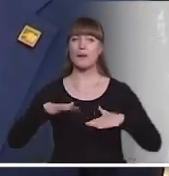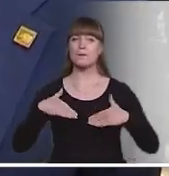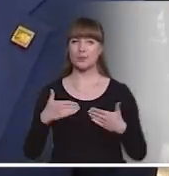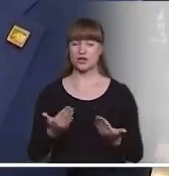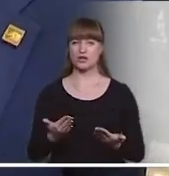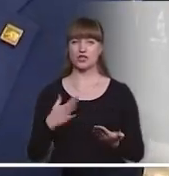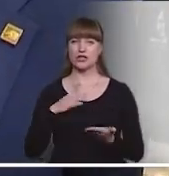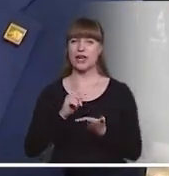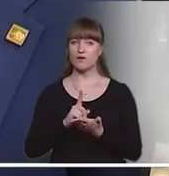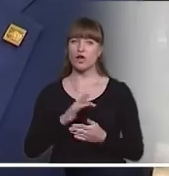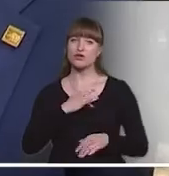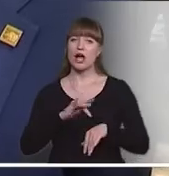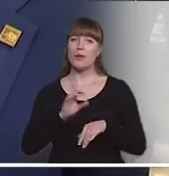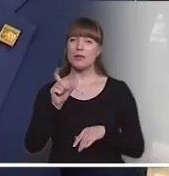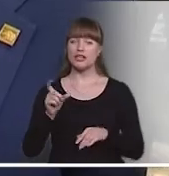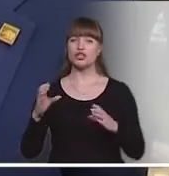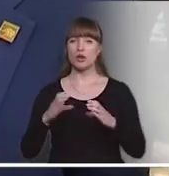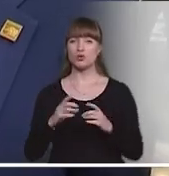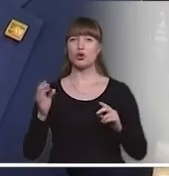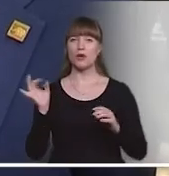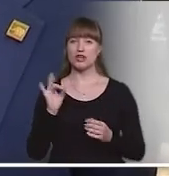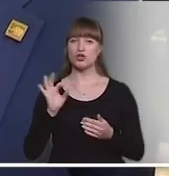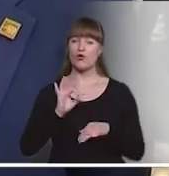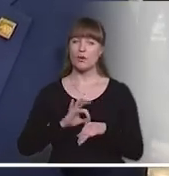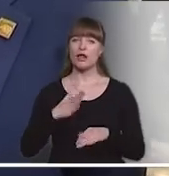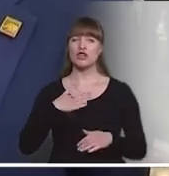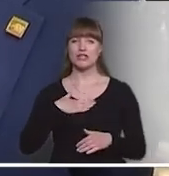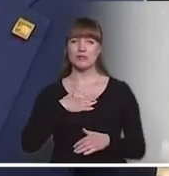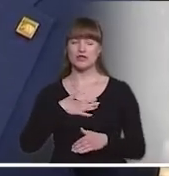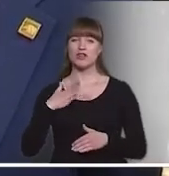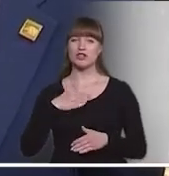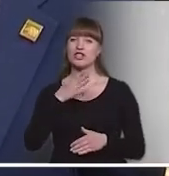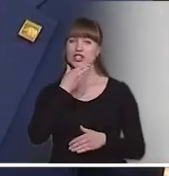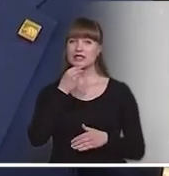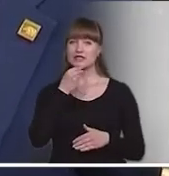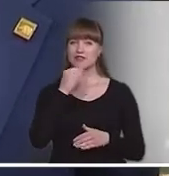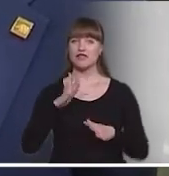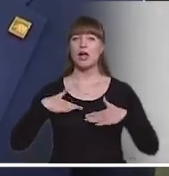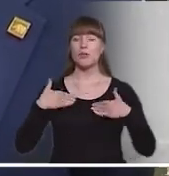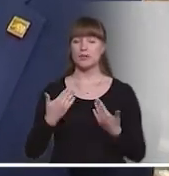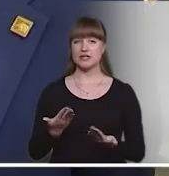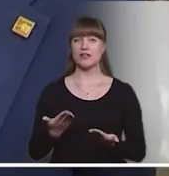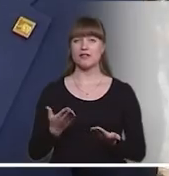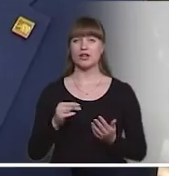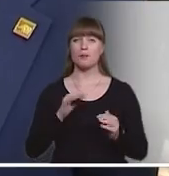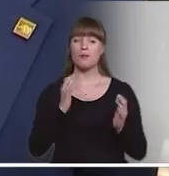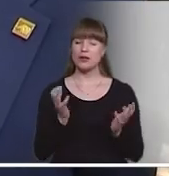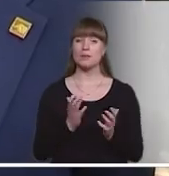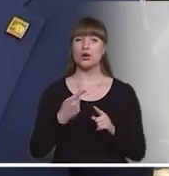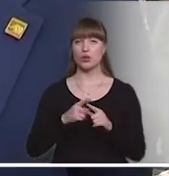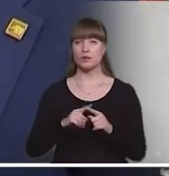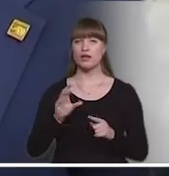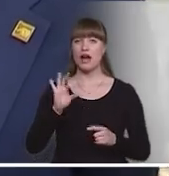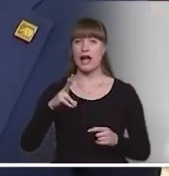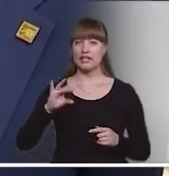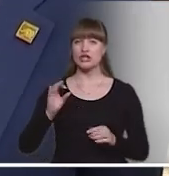ей предложил? Я являюсь болельщиком гандбольного клуба «Ростов», всегда болею за наших красавиц. И при встрече с руководством предложил им взять под опеку именно